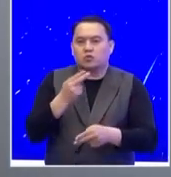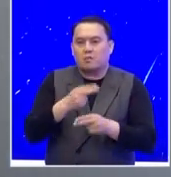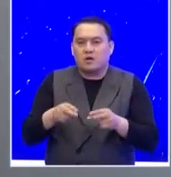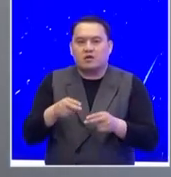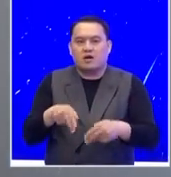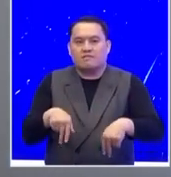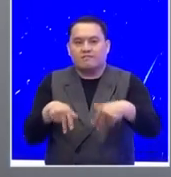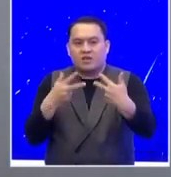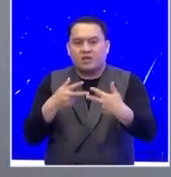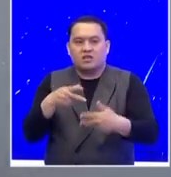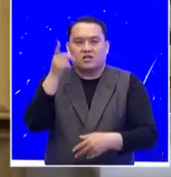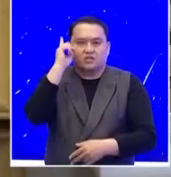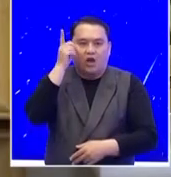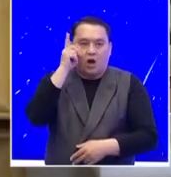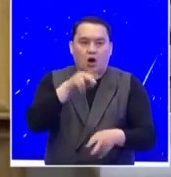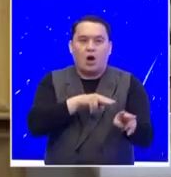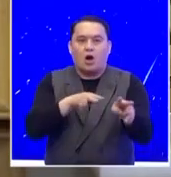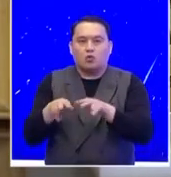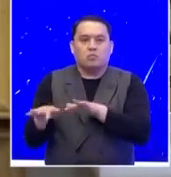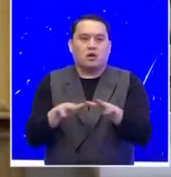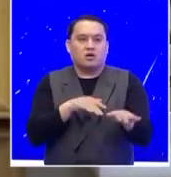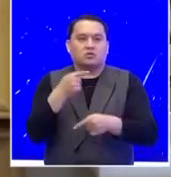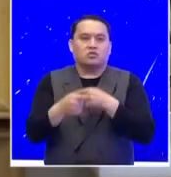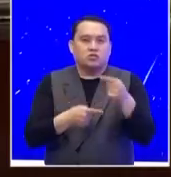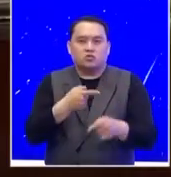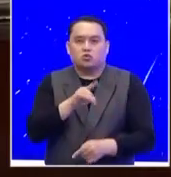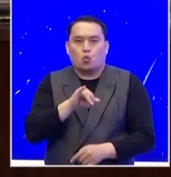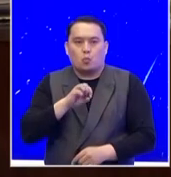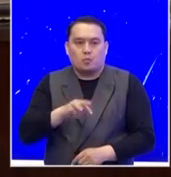проводит прямые эфиры в Инстаграм, а затем контролирует процесс через программу Zoom.